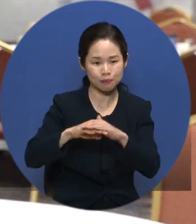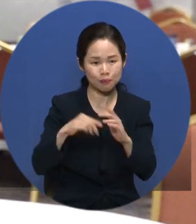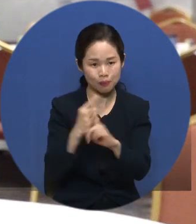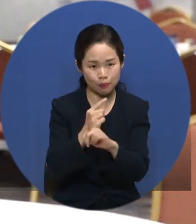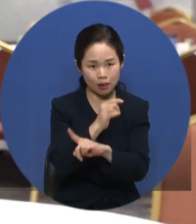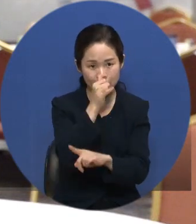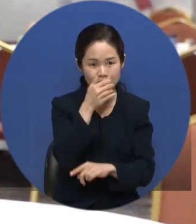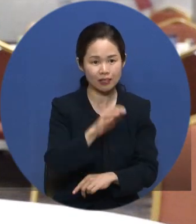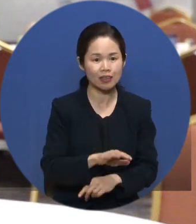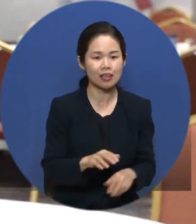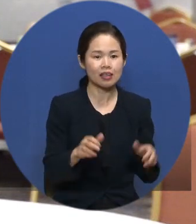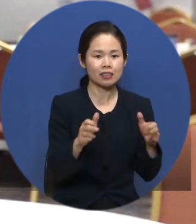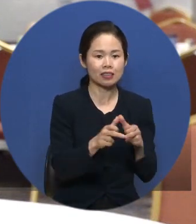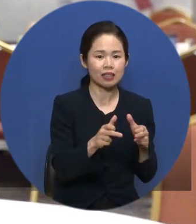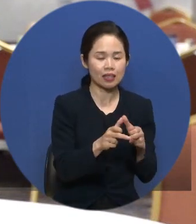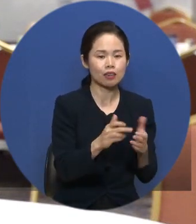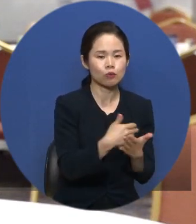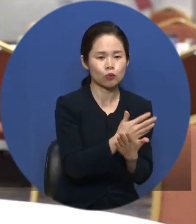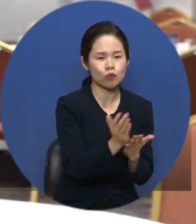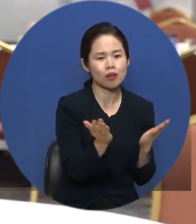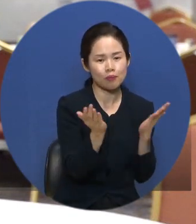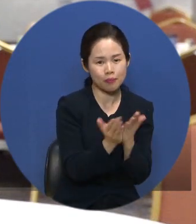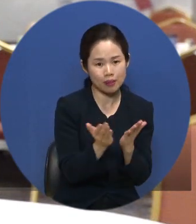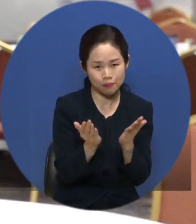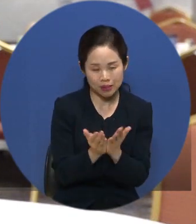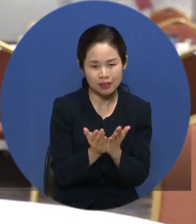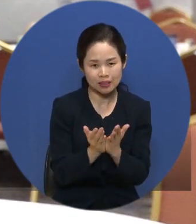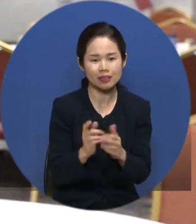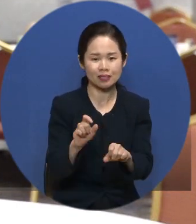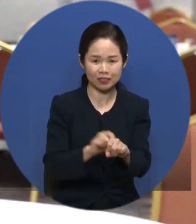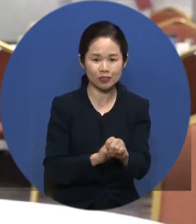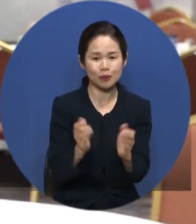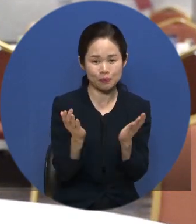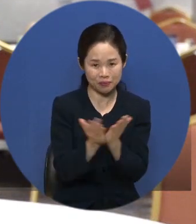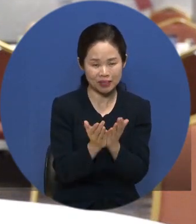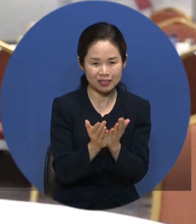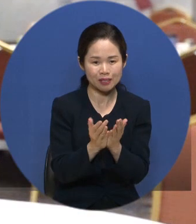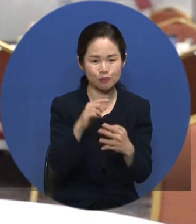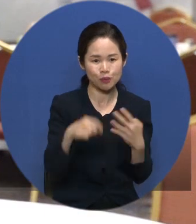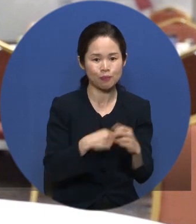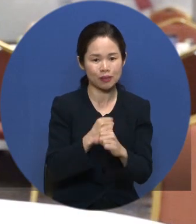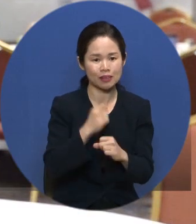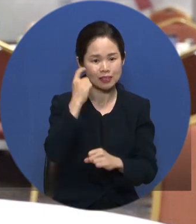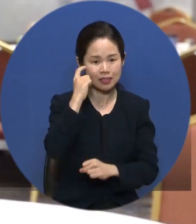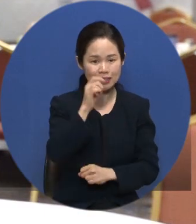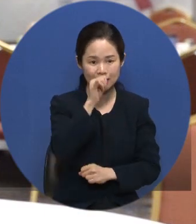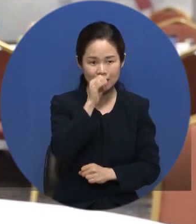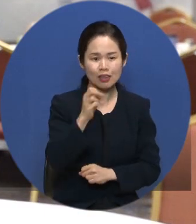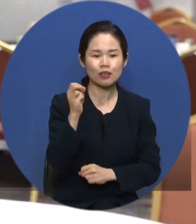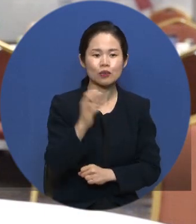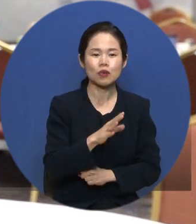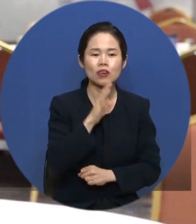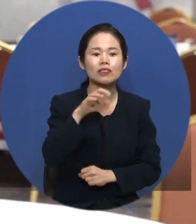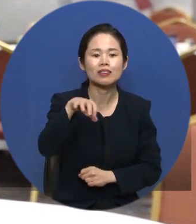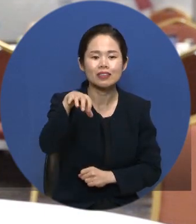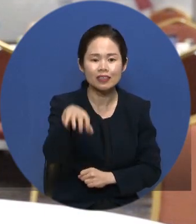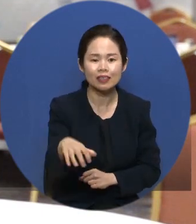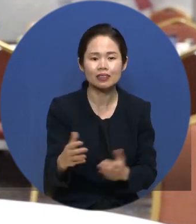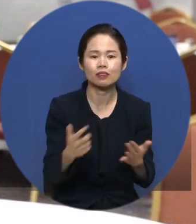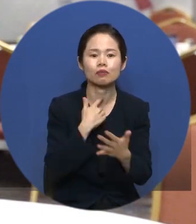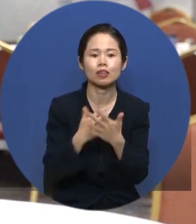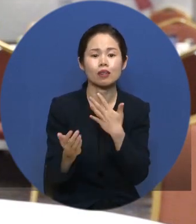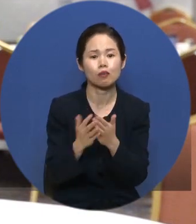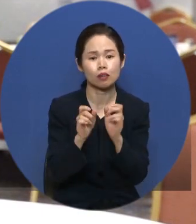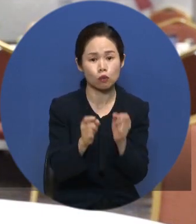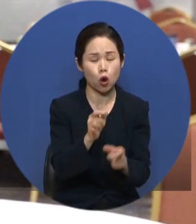그런 프로그램들은 조금 더 준비해야겠다는 생각이 들고요. 그 현장에서 직업 체험하는 기회가 저희가 주어지고 있긴